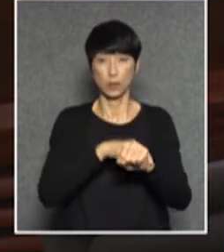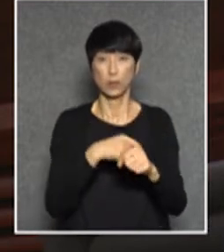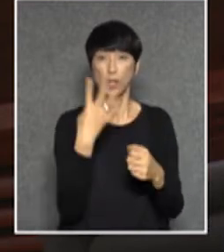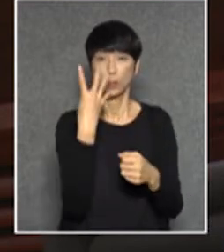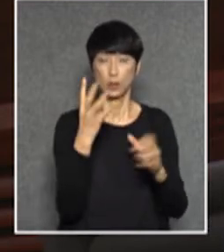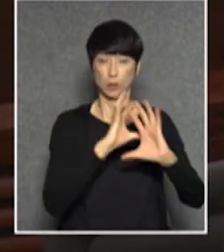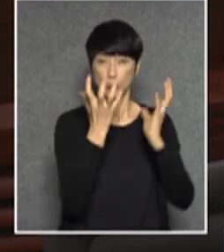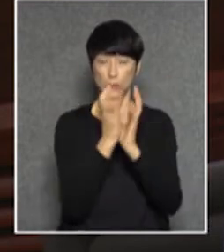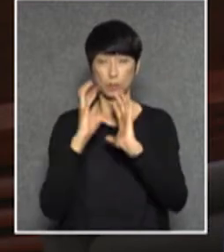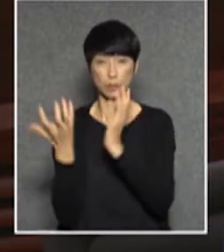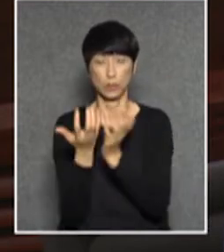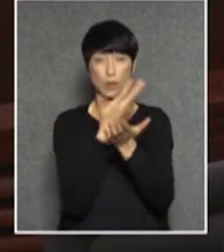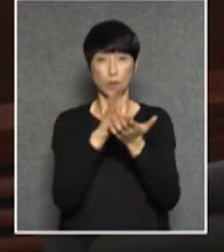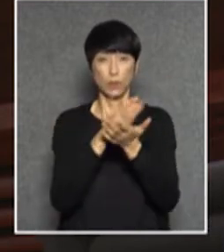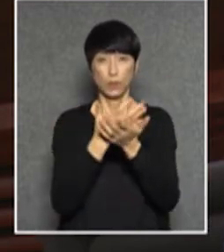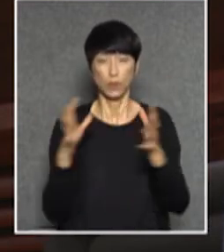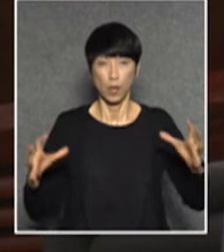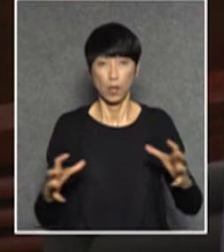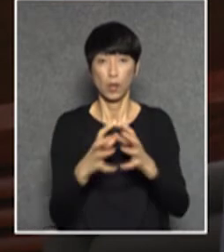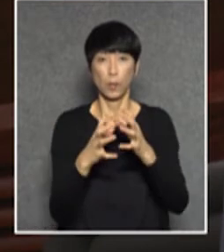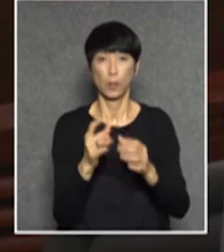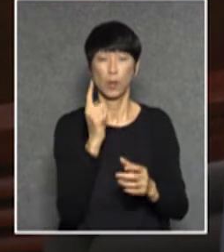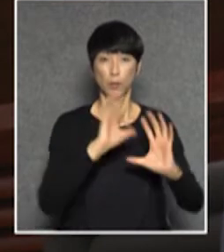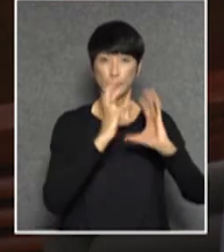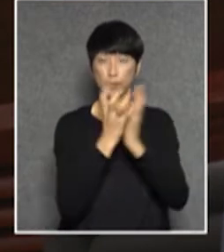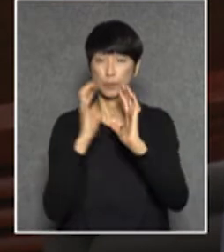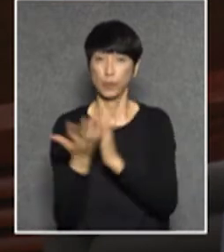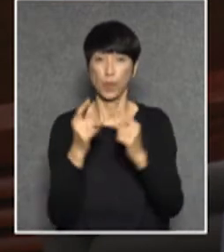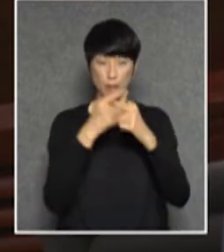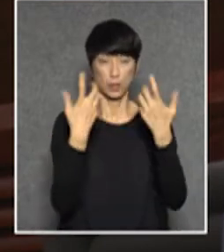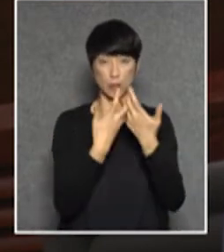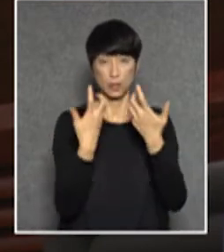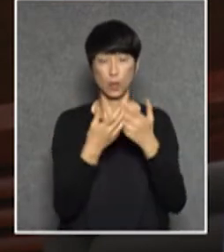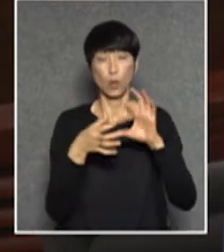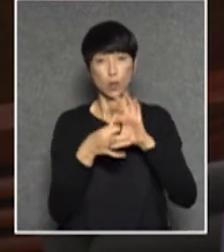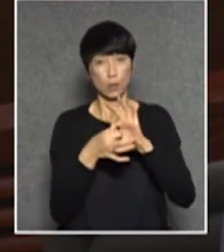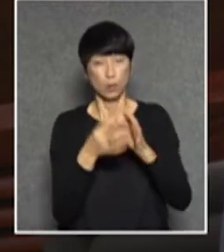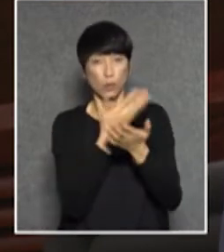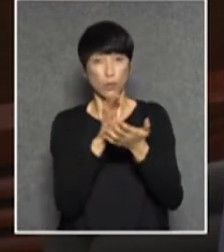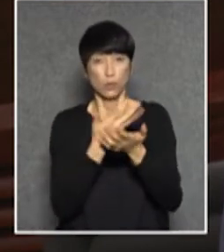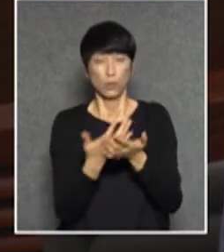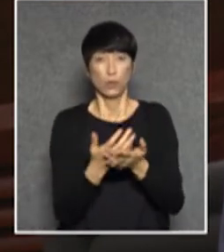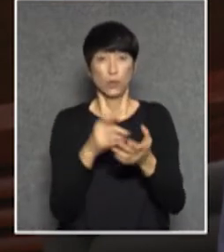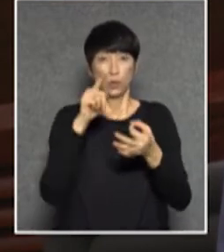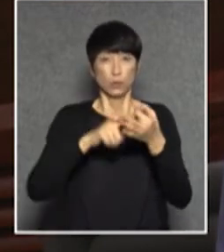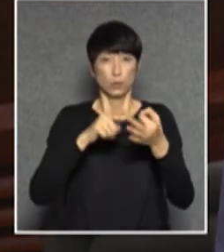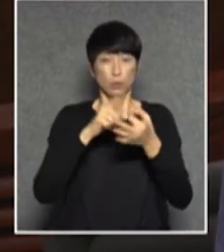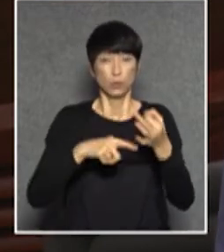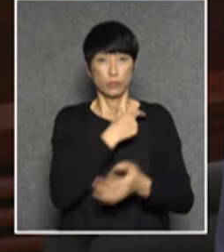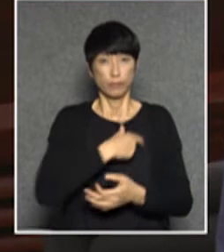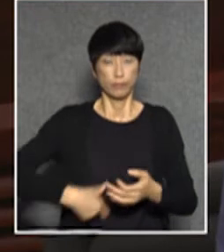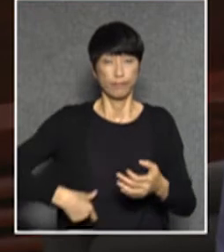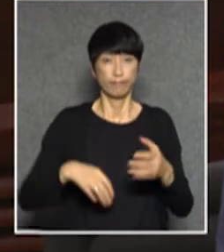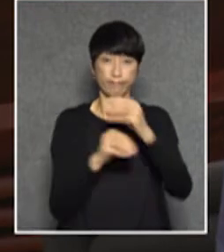下的界別分組構成、每個界別分組的人數以及有關界別分組的選民基礎作適當的調